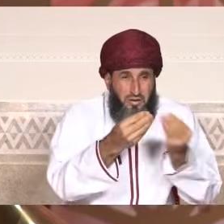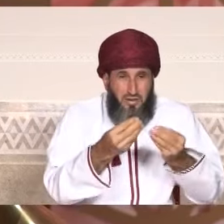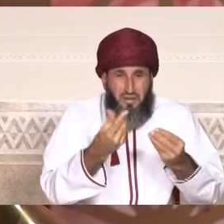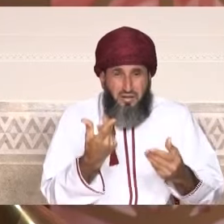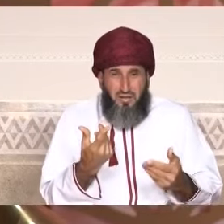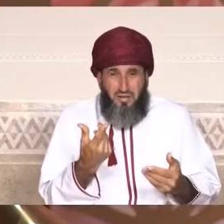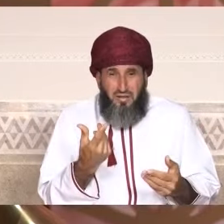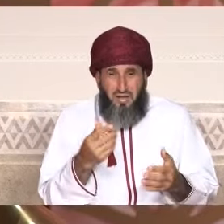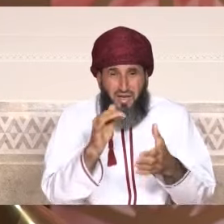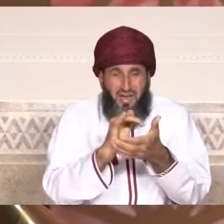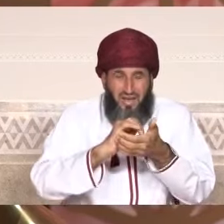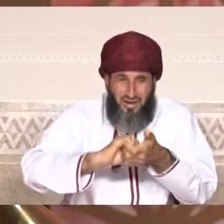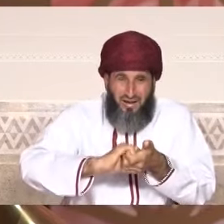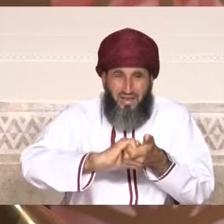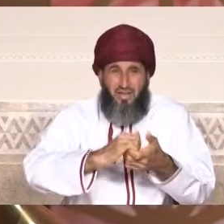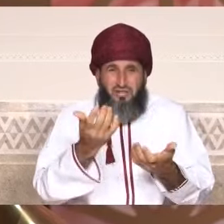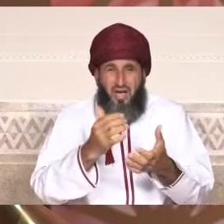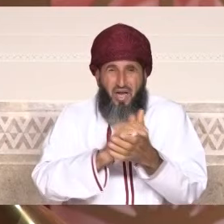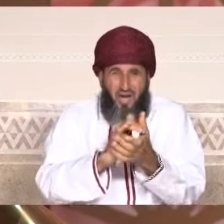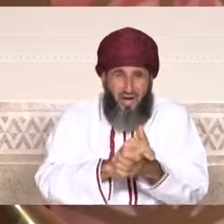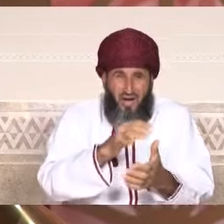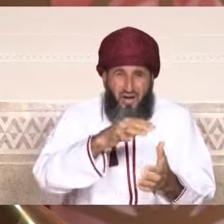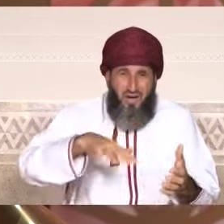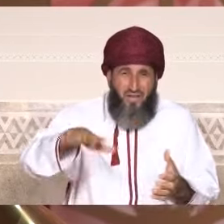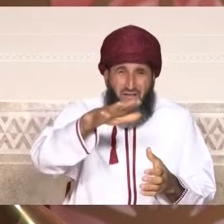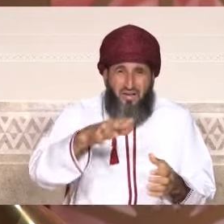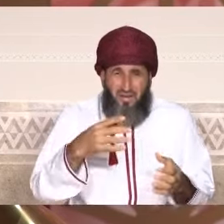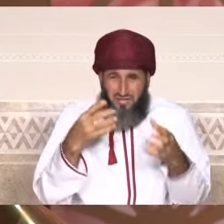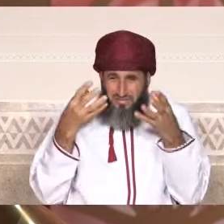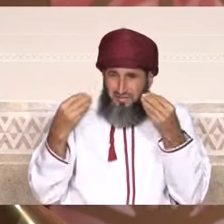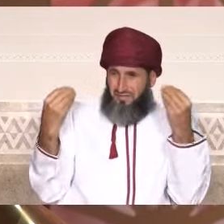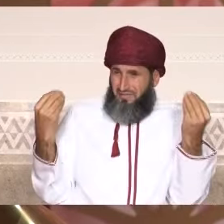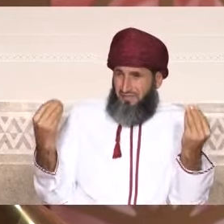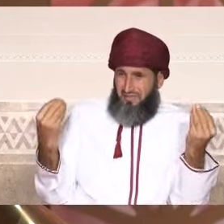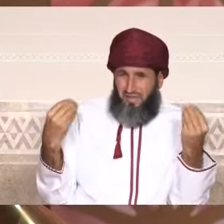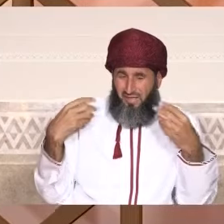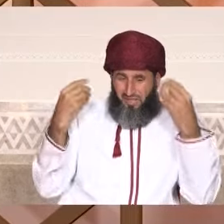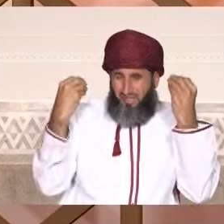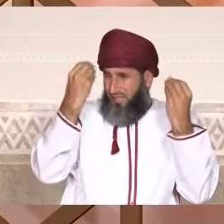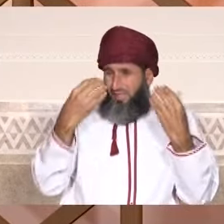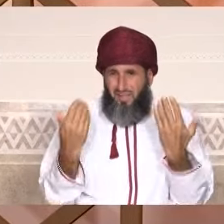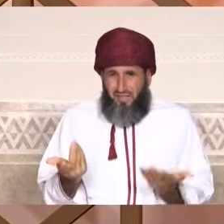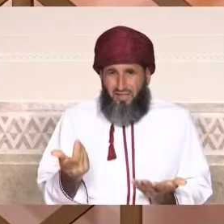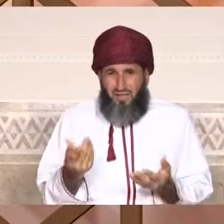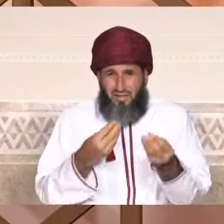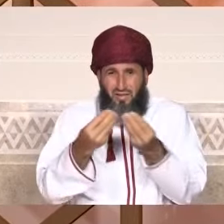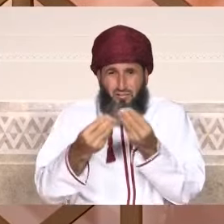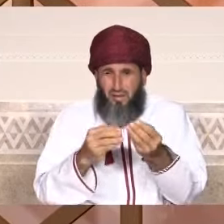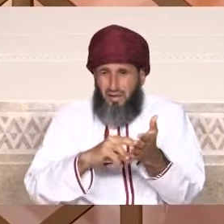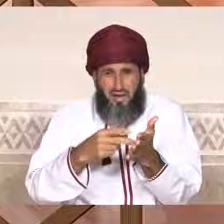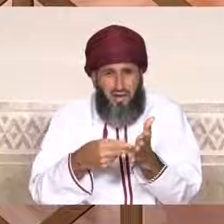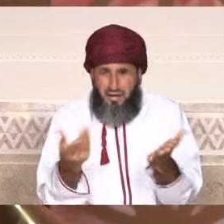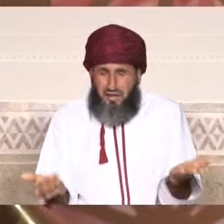الأخدان الأصدقاء، في التكشف أمامهم، في التعامل معهم